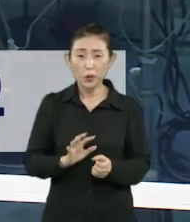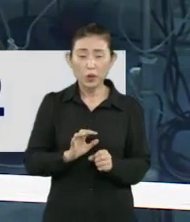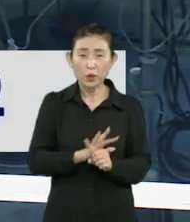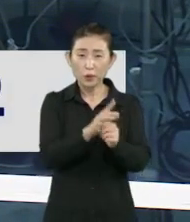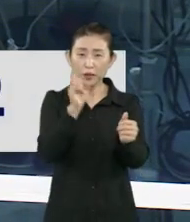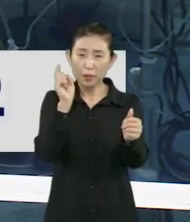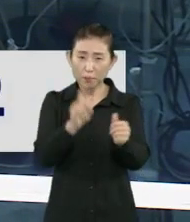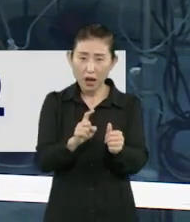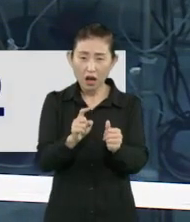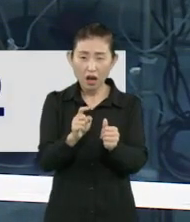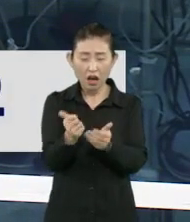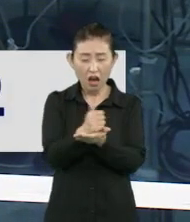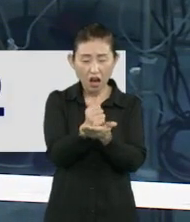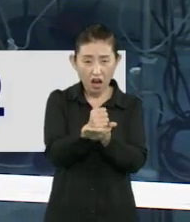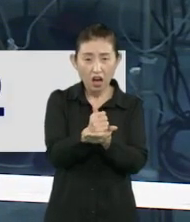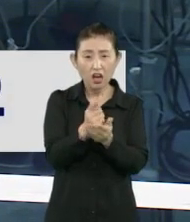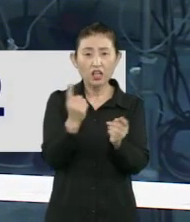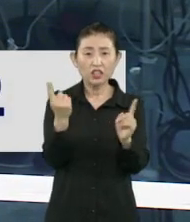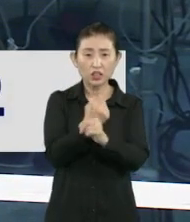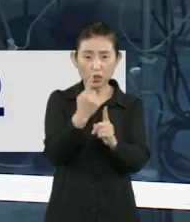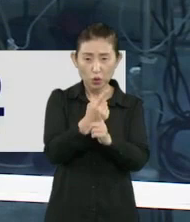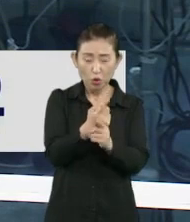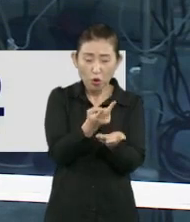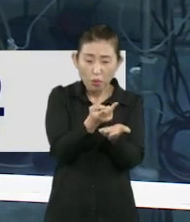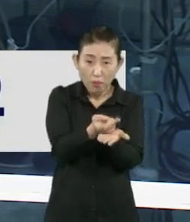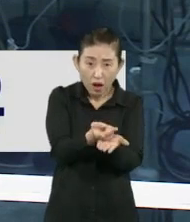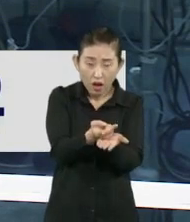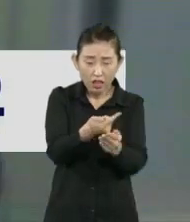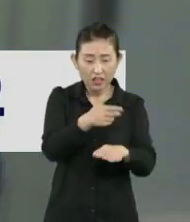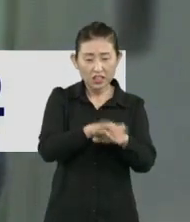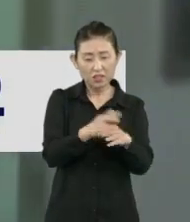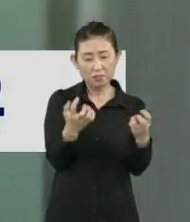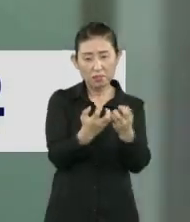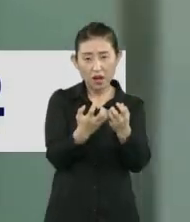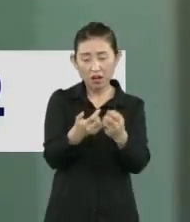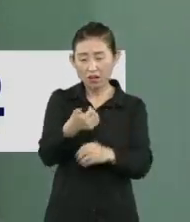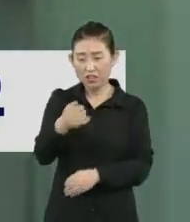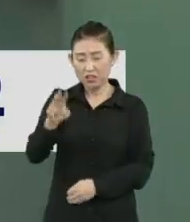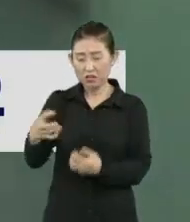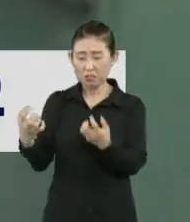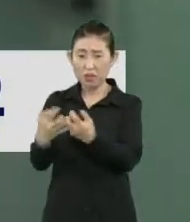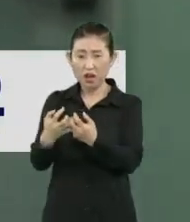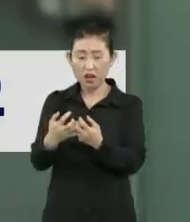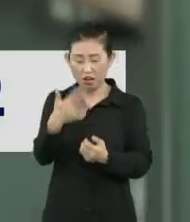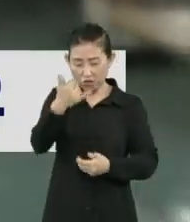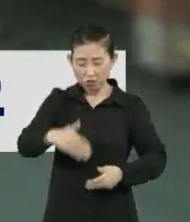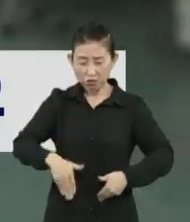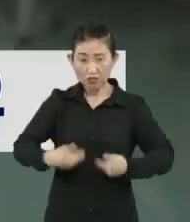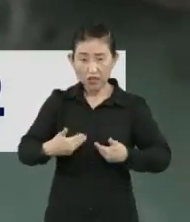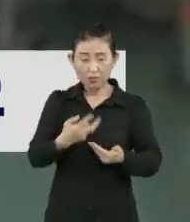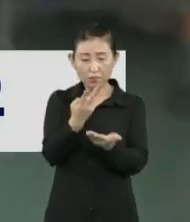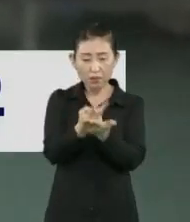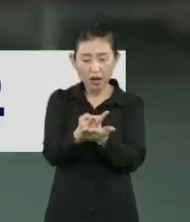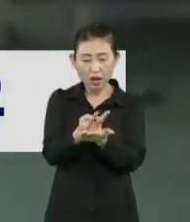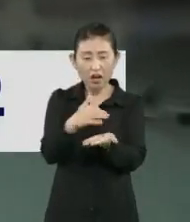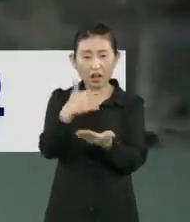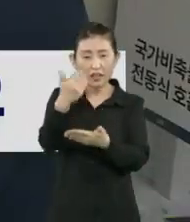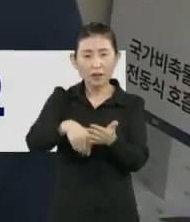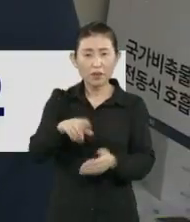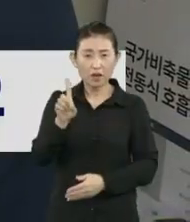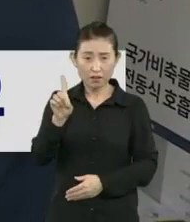그런 알고 중증 환자를 치료할 병상 여력이 대전과 세종 은 전무하고 충남도 단 1개만 담은 것으로